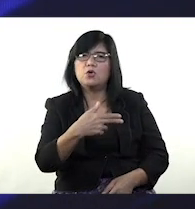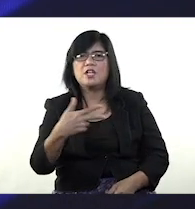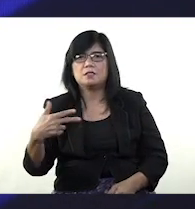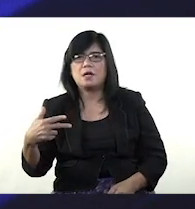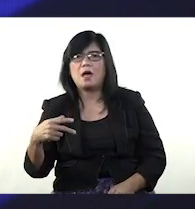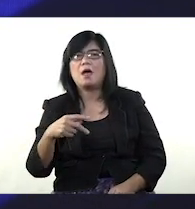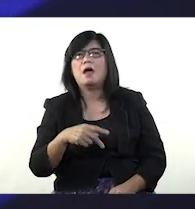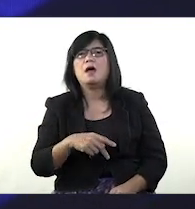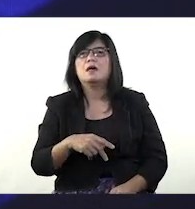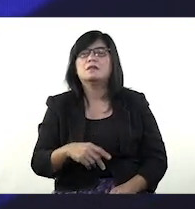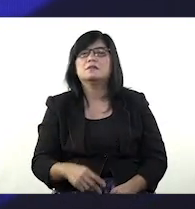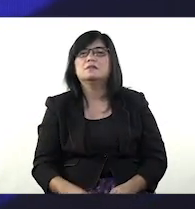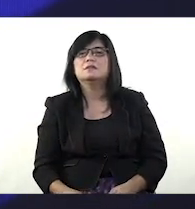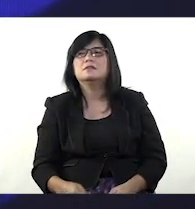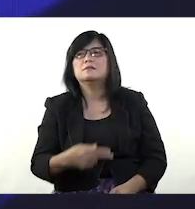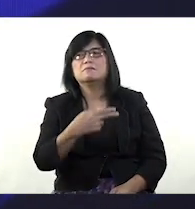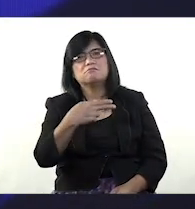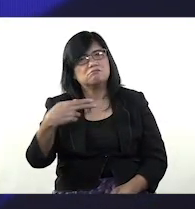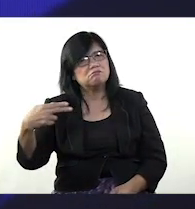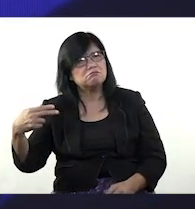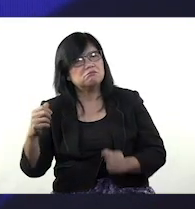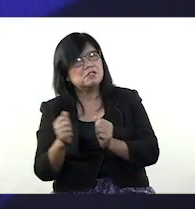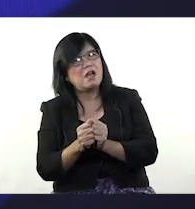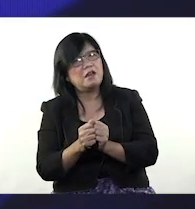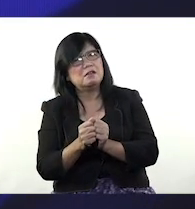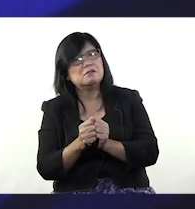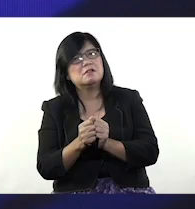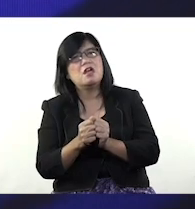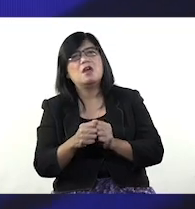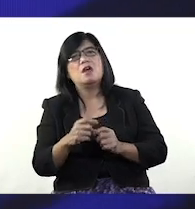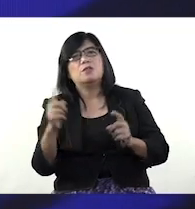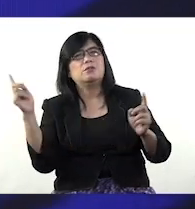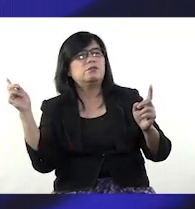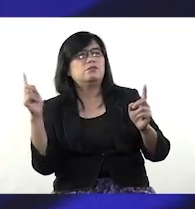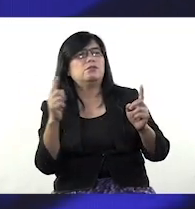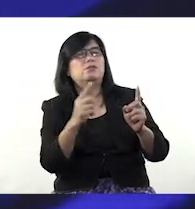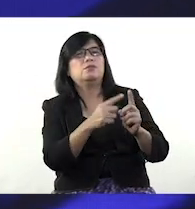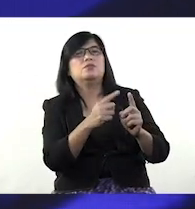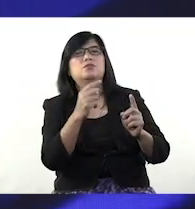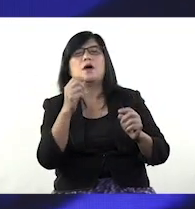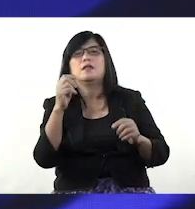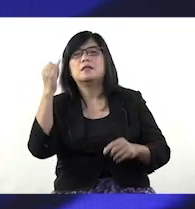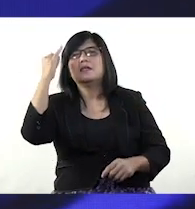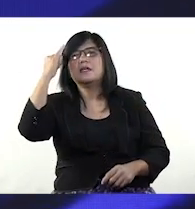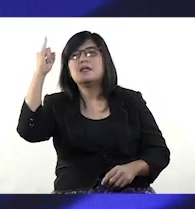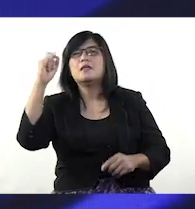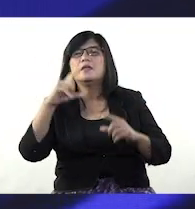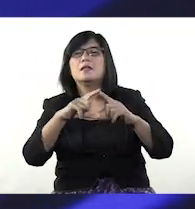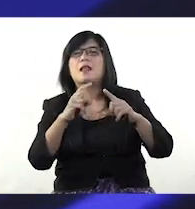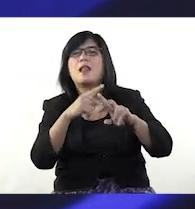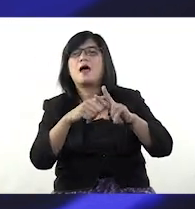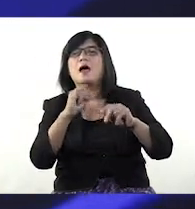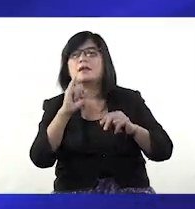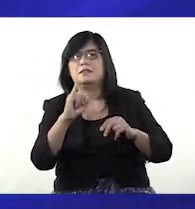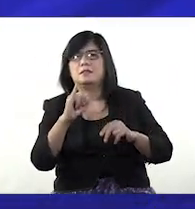Hai with the Divine Perpres dengan tujuan nilai anak tuhan harus membangun negerinya Hai anak-anak